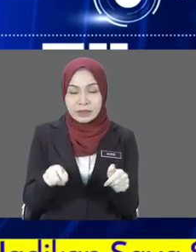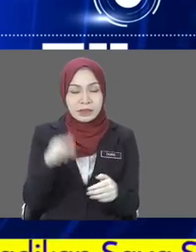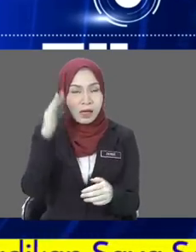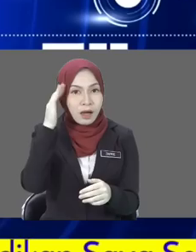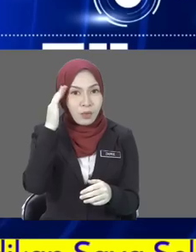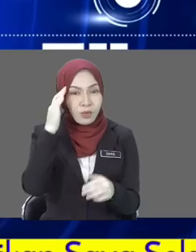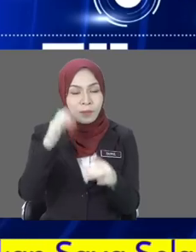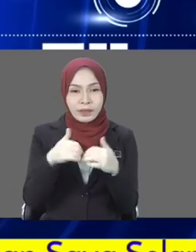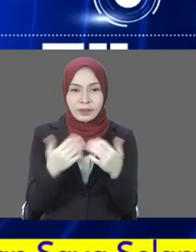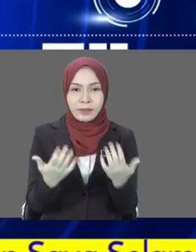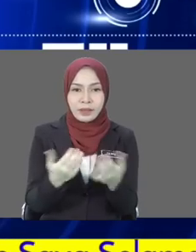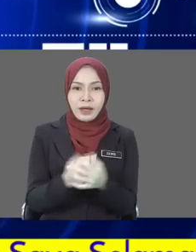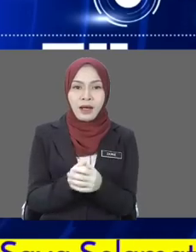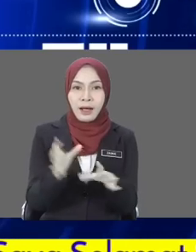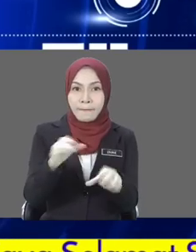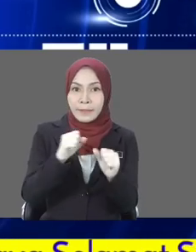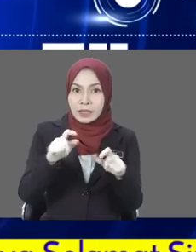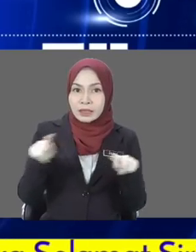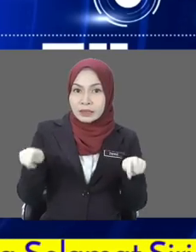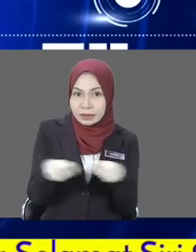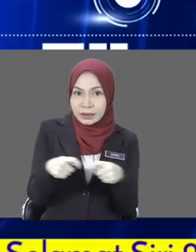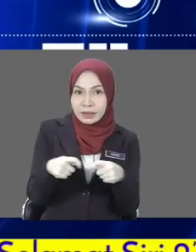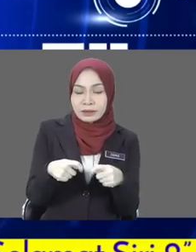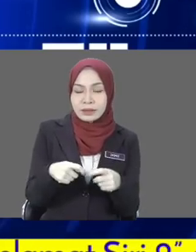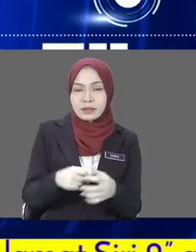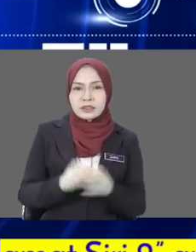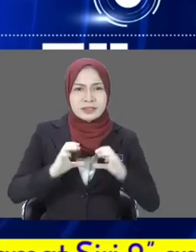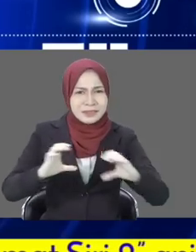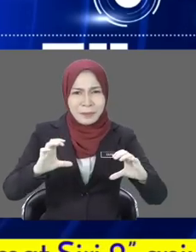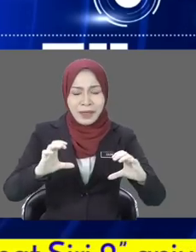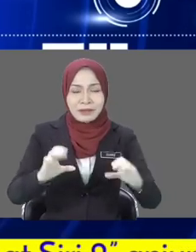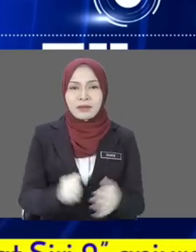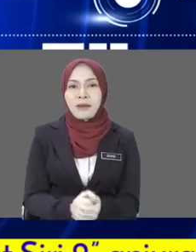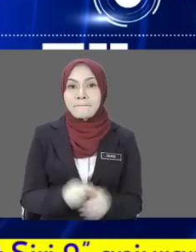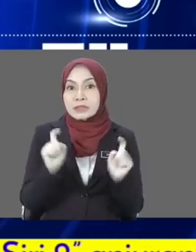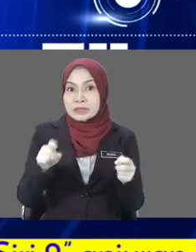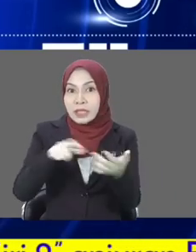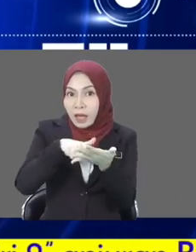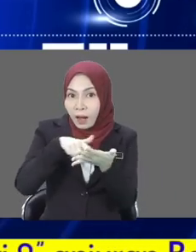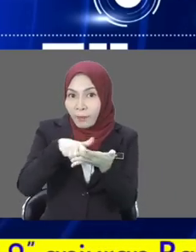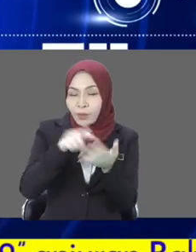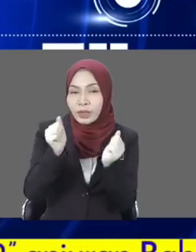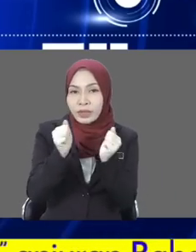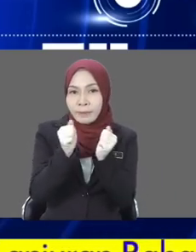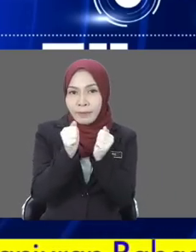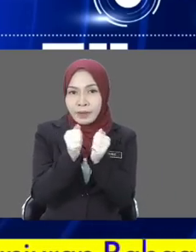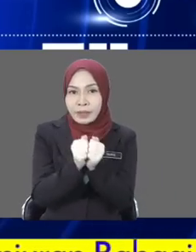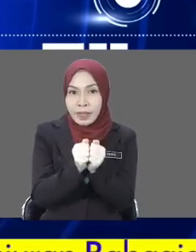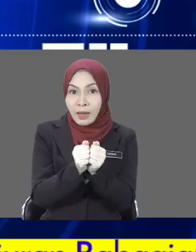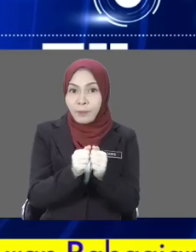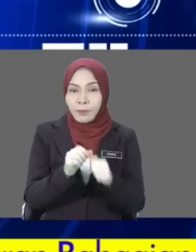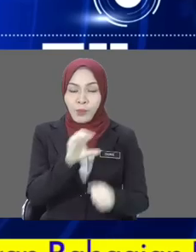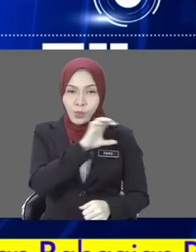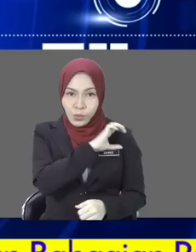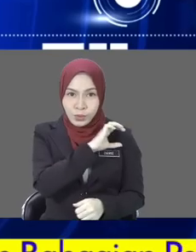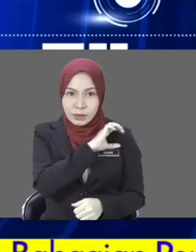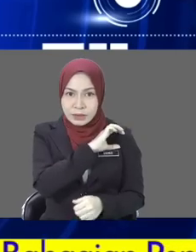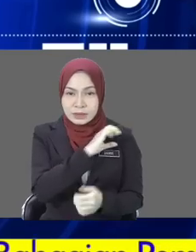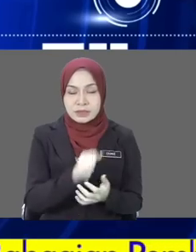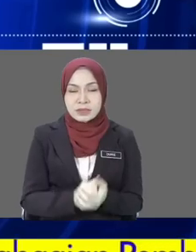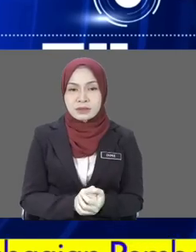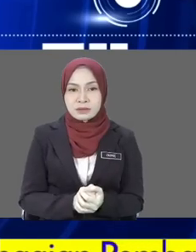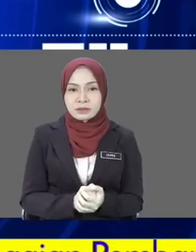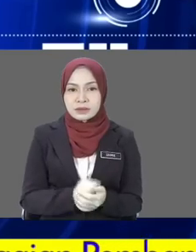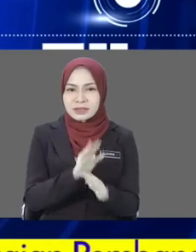seperti berikut yaitu membuat laporan polis dengan segera Jangan bersihkan diri mengumpul atau